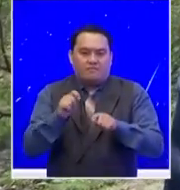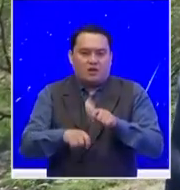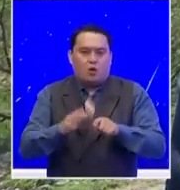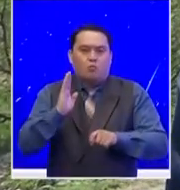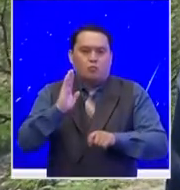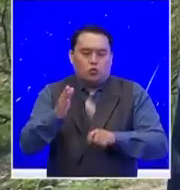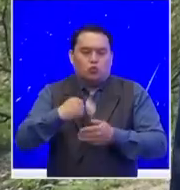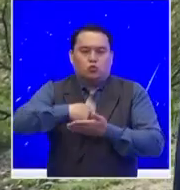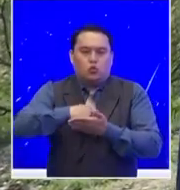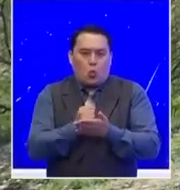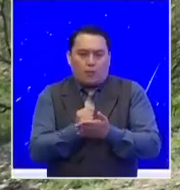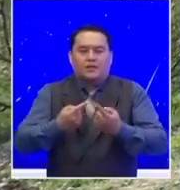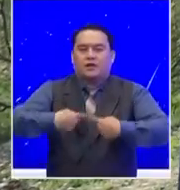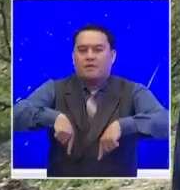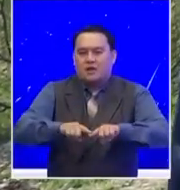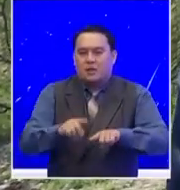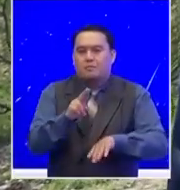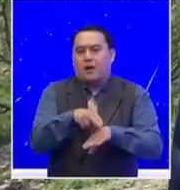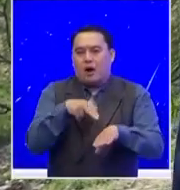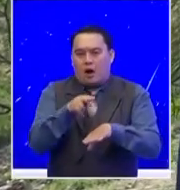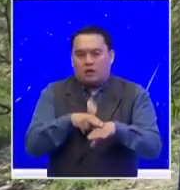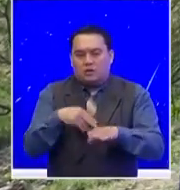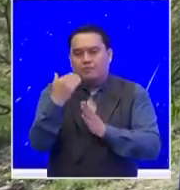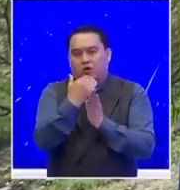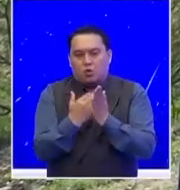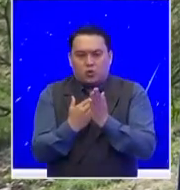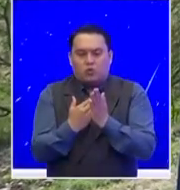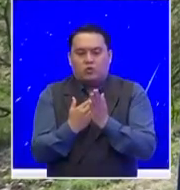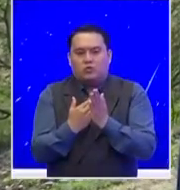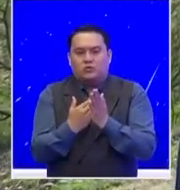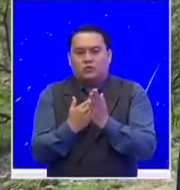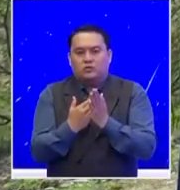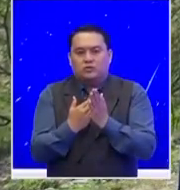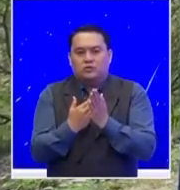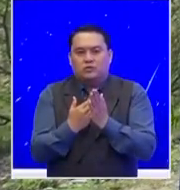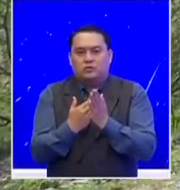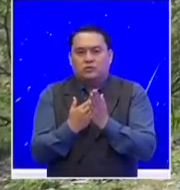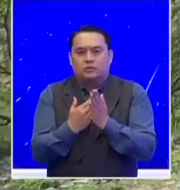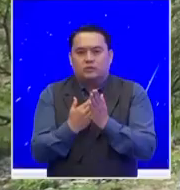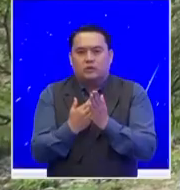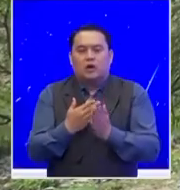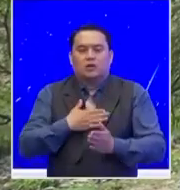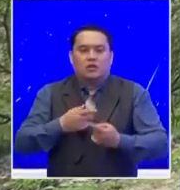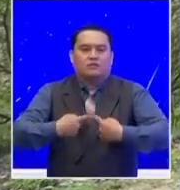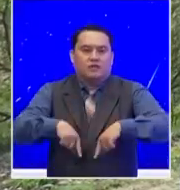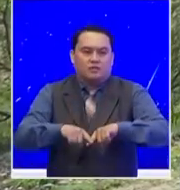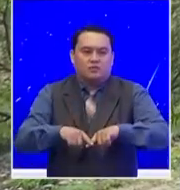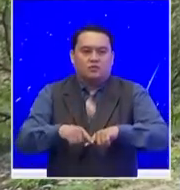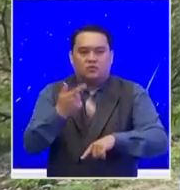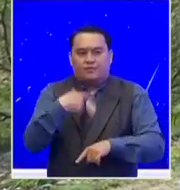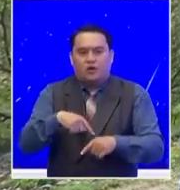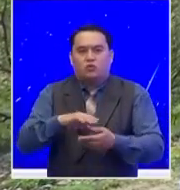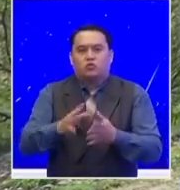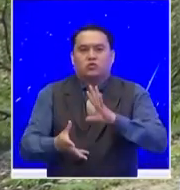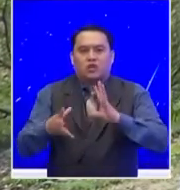будет сотрудникам департамента полиции будет составляться административные протоколы. А от нашего департамента мы составим свое